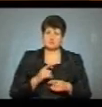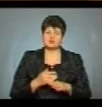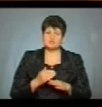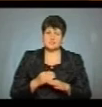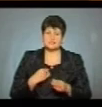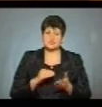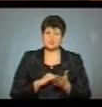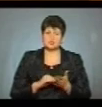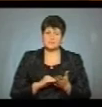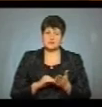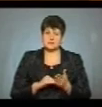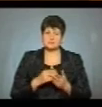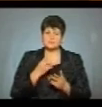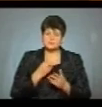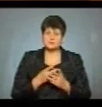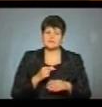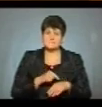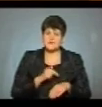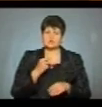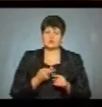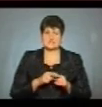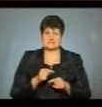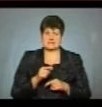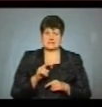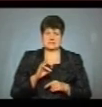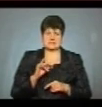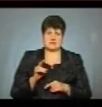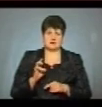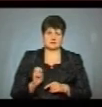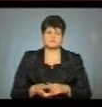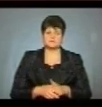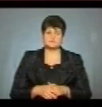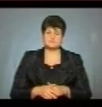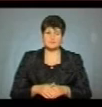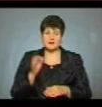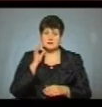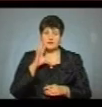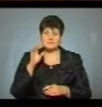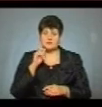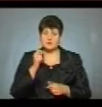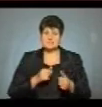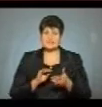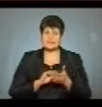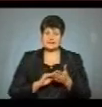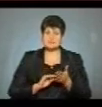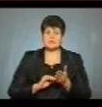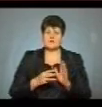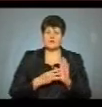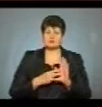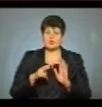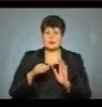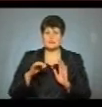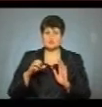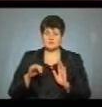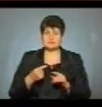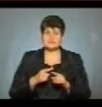наших дописувачів помітили, відчули цей знак. Нагадаю, всеукраїнський диктант писали 8 листопада.